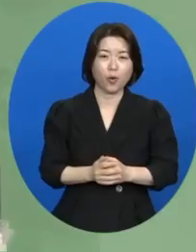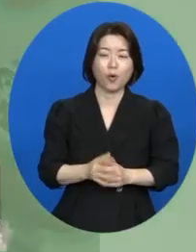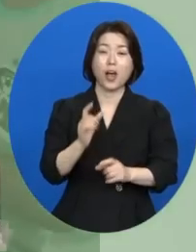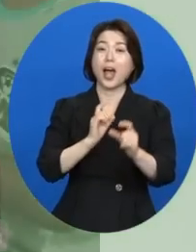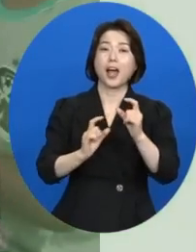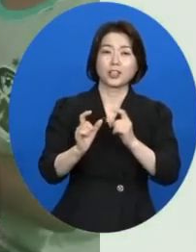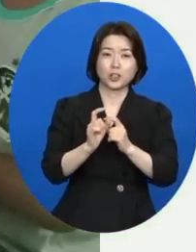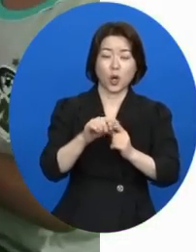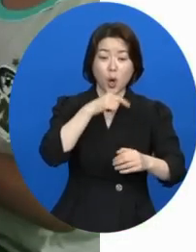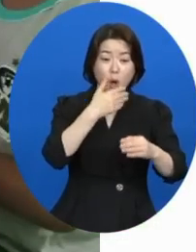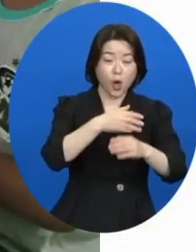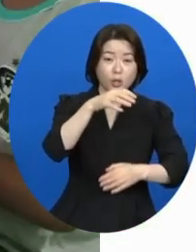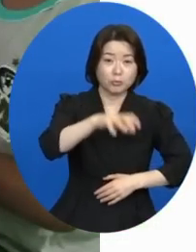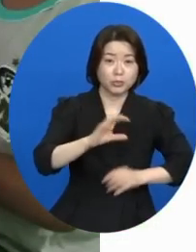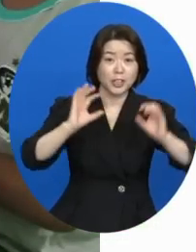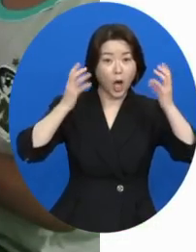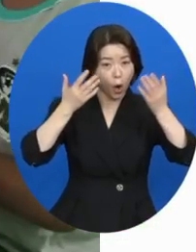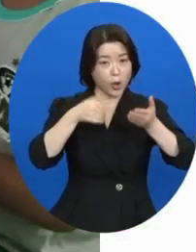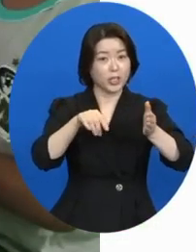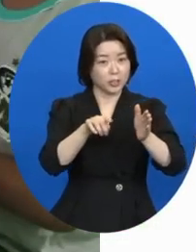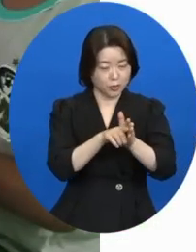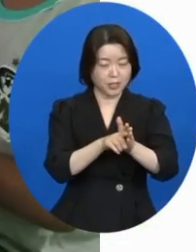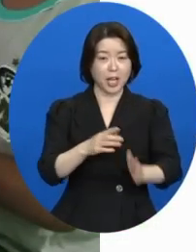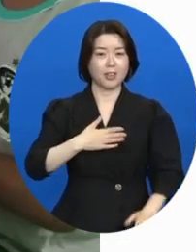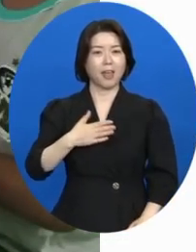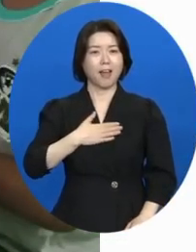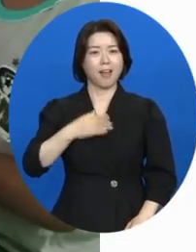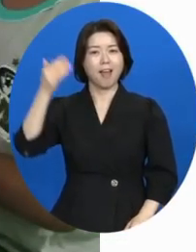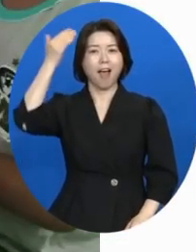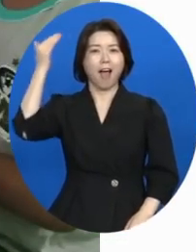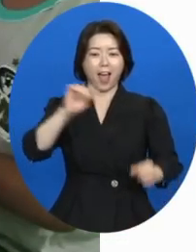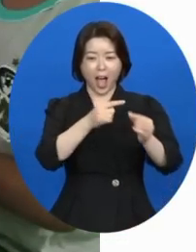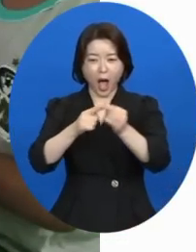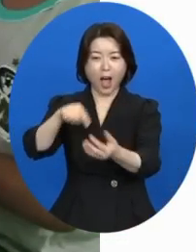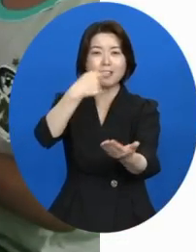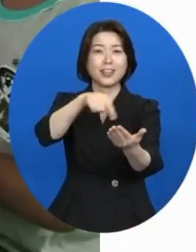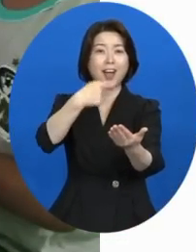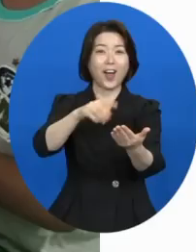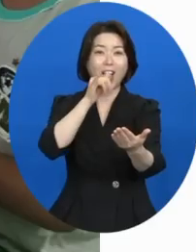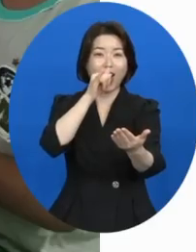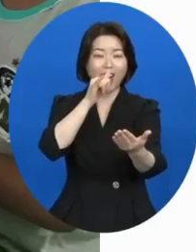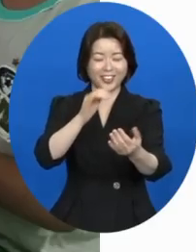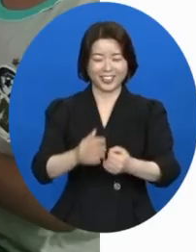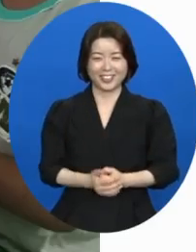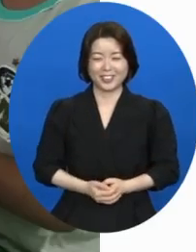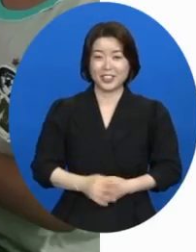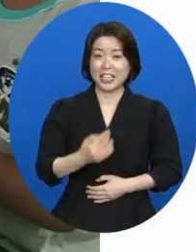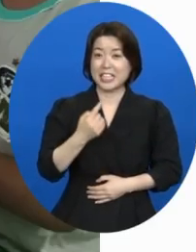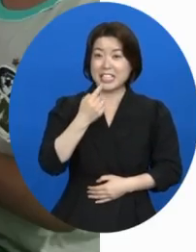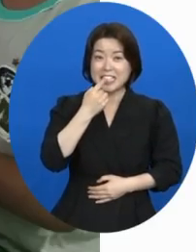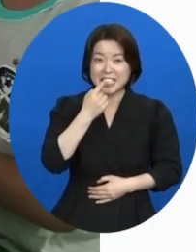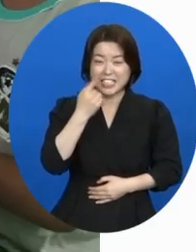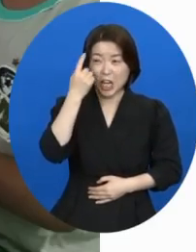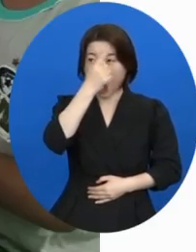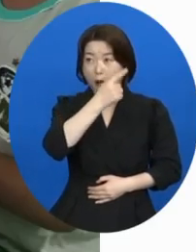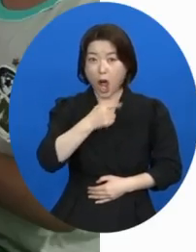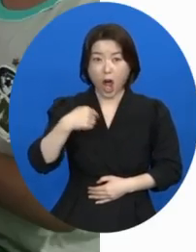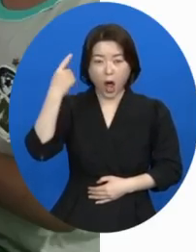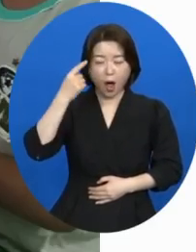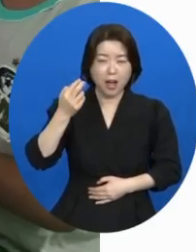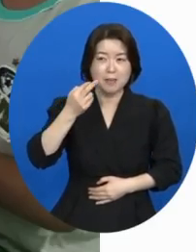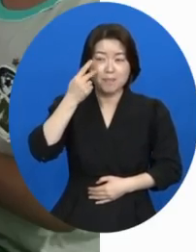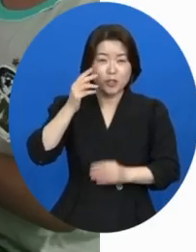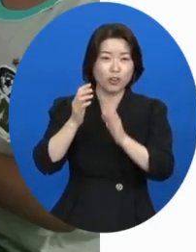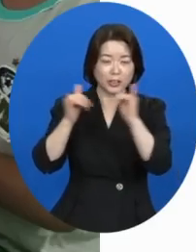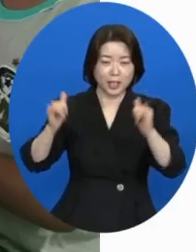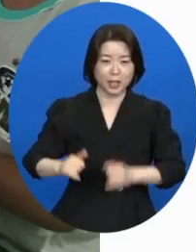심지어는 북한의 어린이들에게 제가 한글도 가르칩니다. 백인 미국인이 북한 어린이들에게